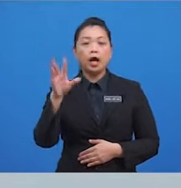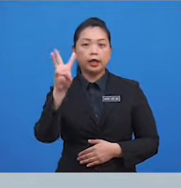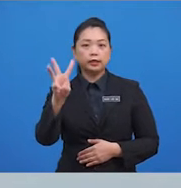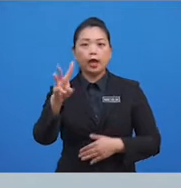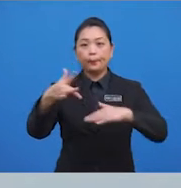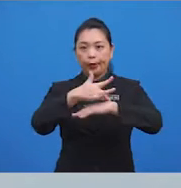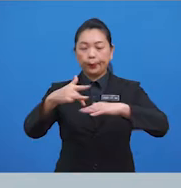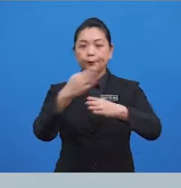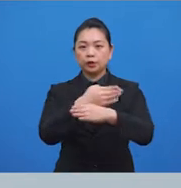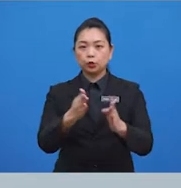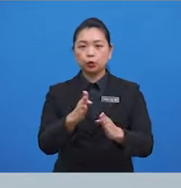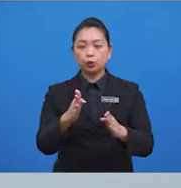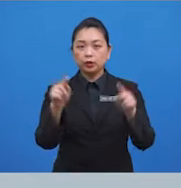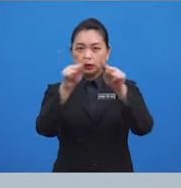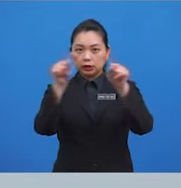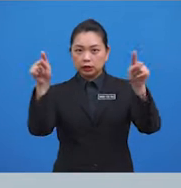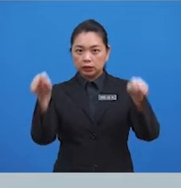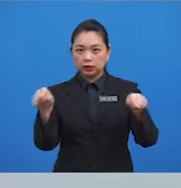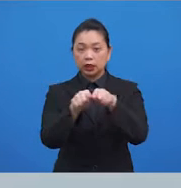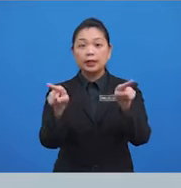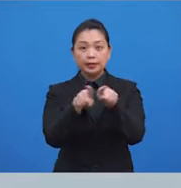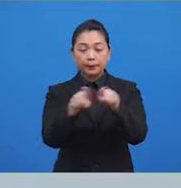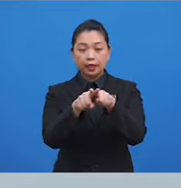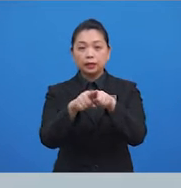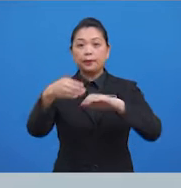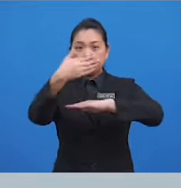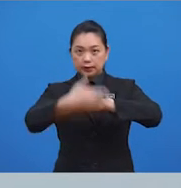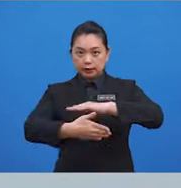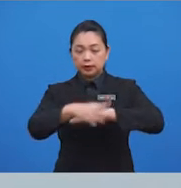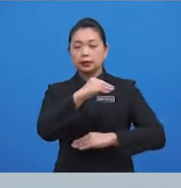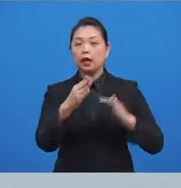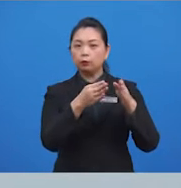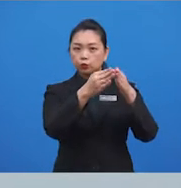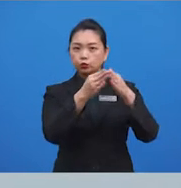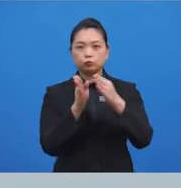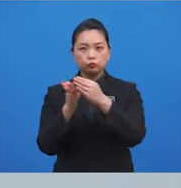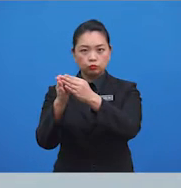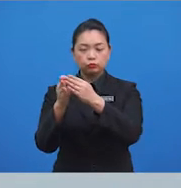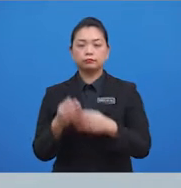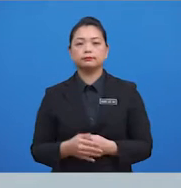Mempunyai 6 permukaan berbentuk segi empat sama yang bersisi dan berbucu.